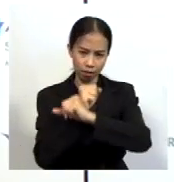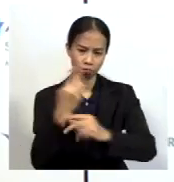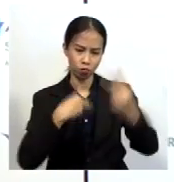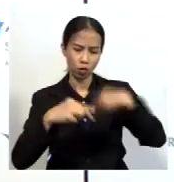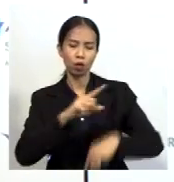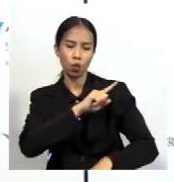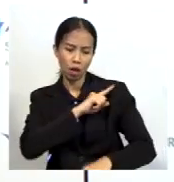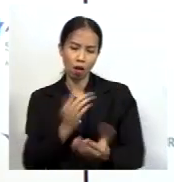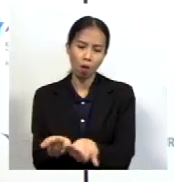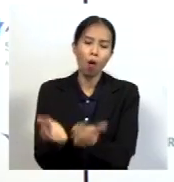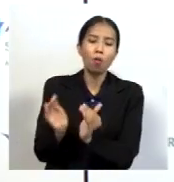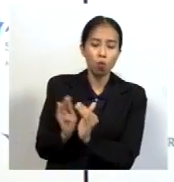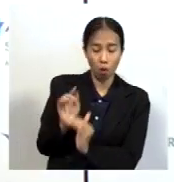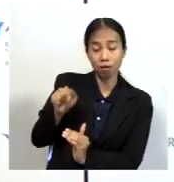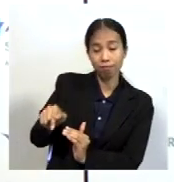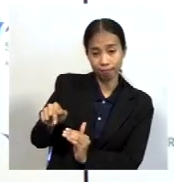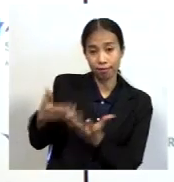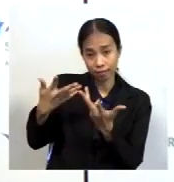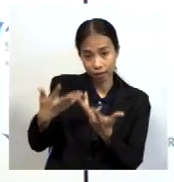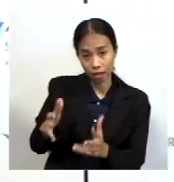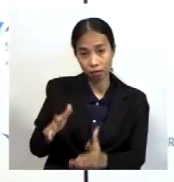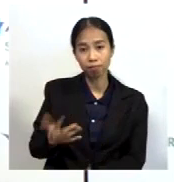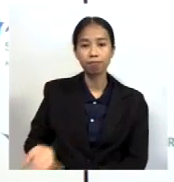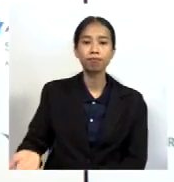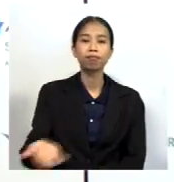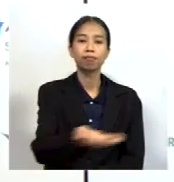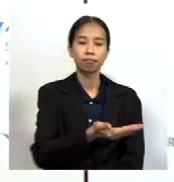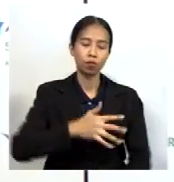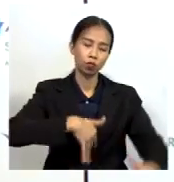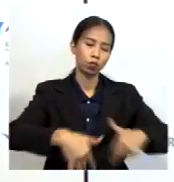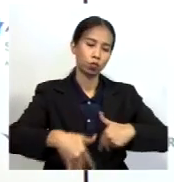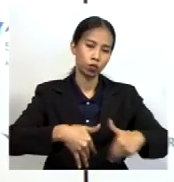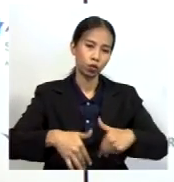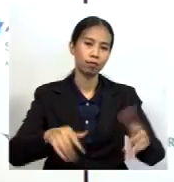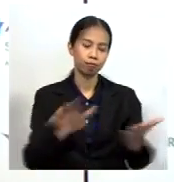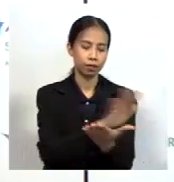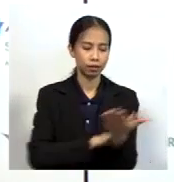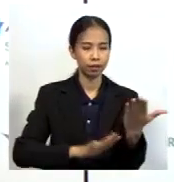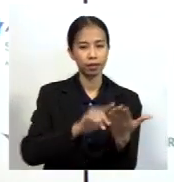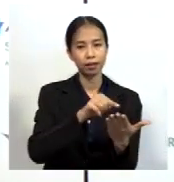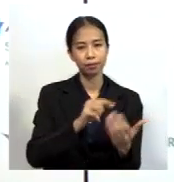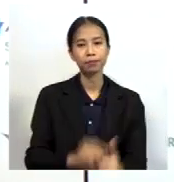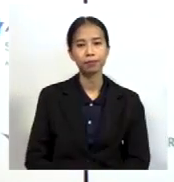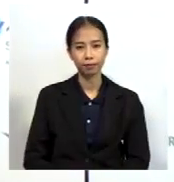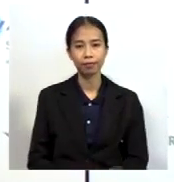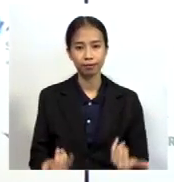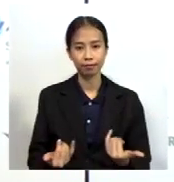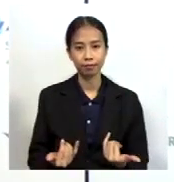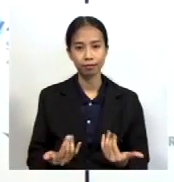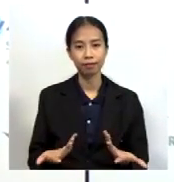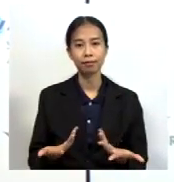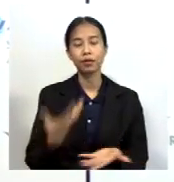าพครอบครัวของพวกเราแล้วก็รวมถึงสุขภาพของชุมชนของประเทศไทยที่เราอยู่ด้วยกันนะครับขออนุญาตก